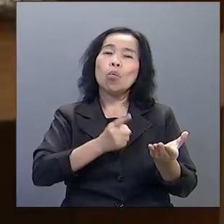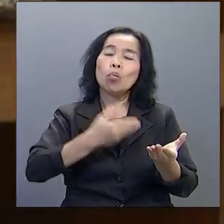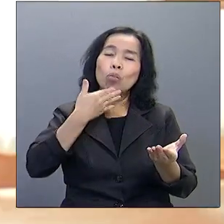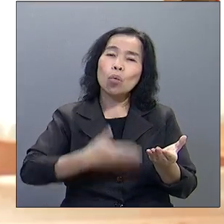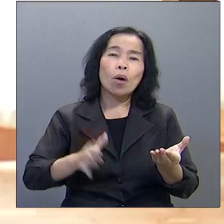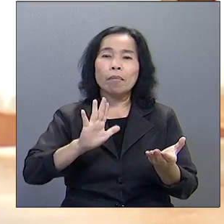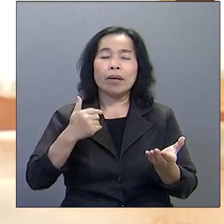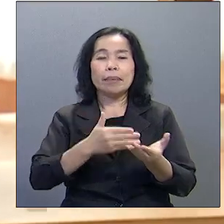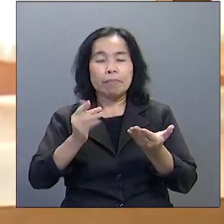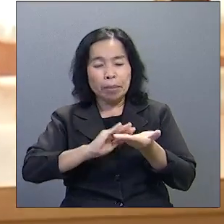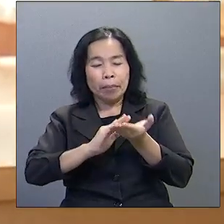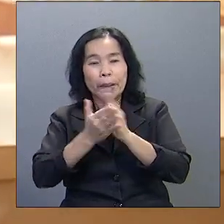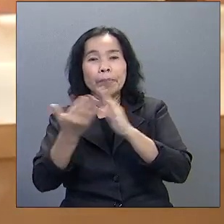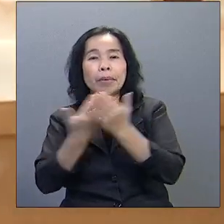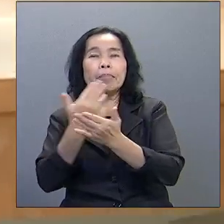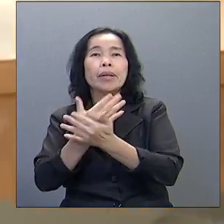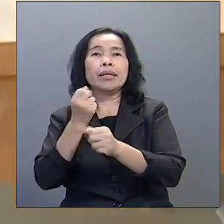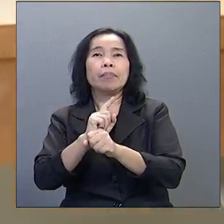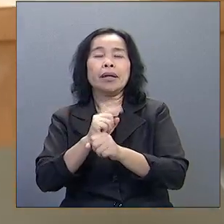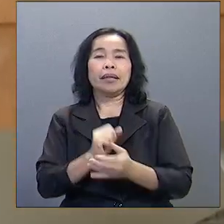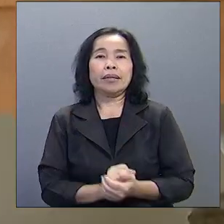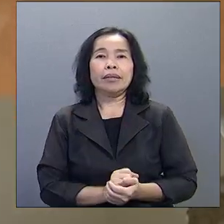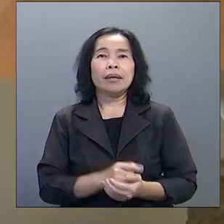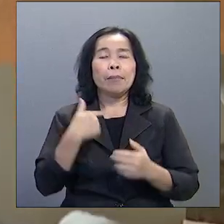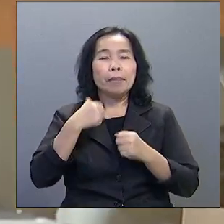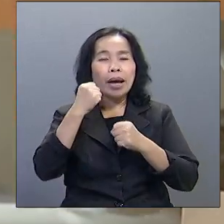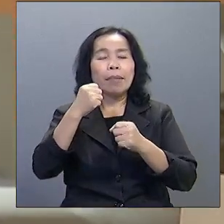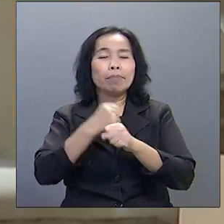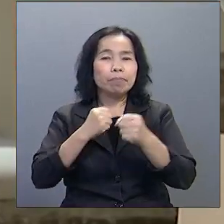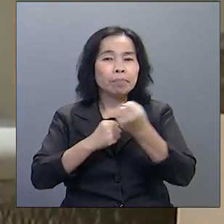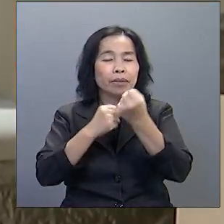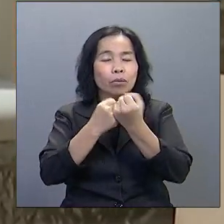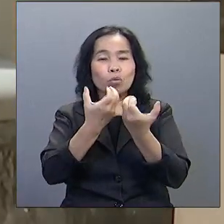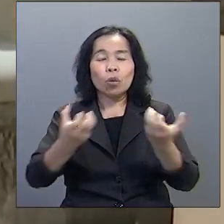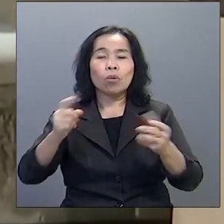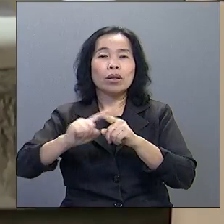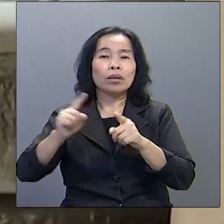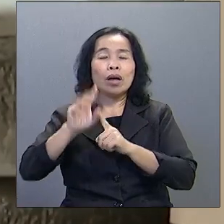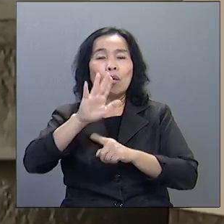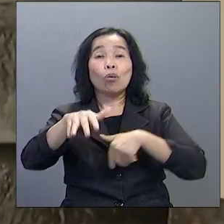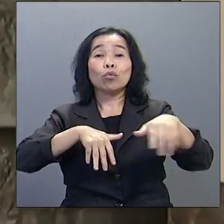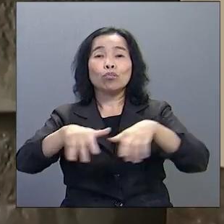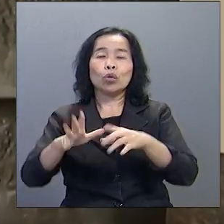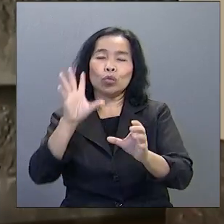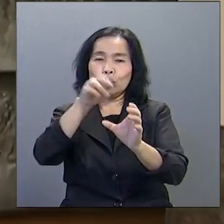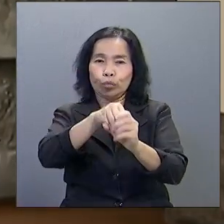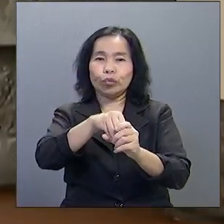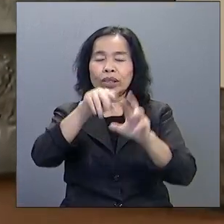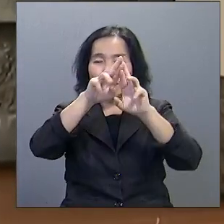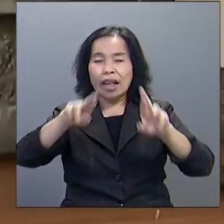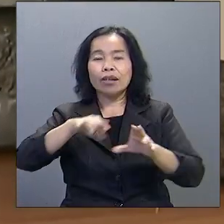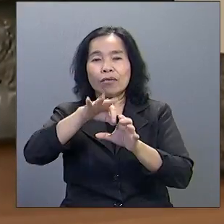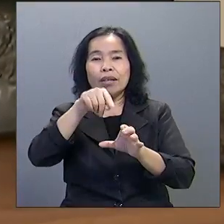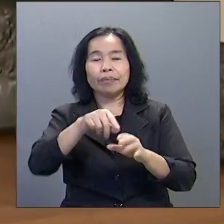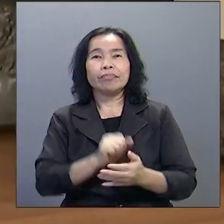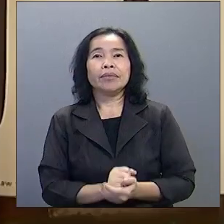มันแล้วก็แข่งกันในตลาดครับแล้วก็พยายามจะผลักดันผลิตภัณฑ์ต่างๆของชุมชนเอามาไว้ในคาเฟ่ด้วยครับล่า